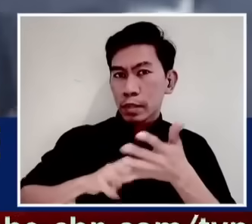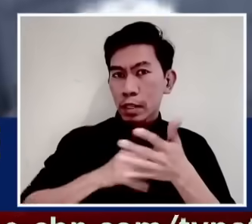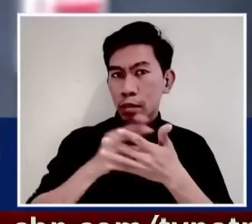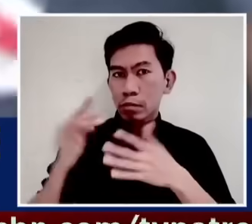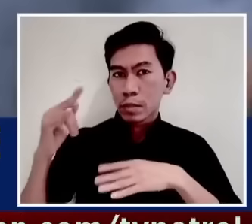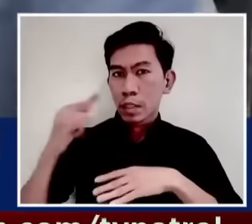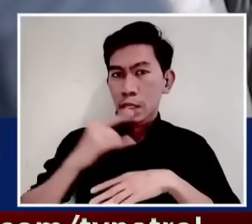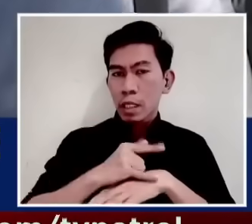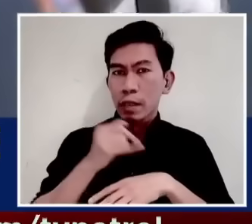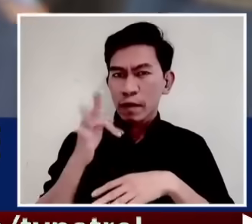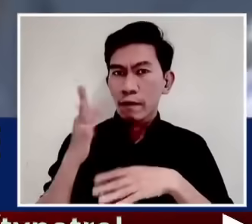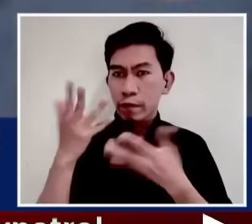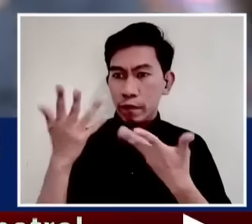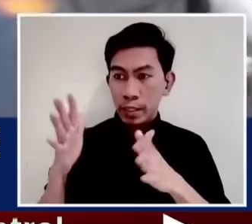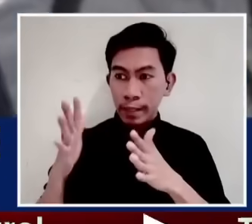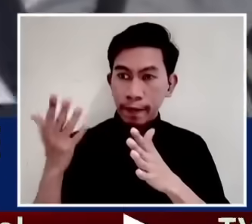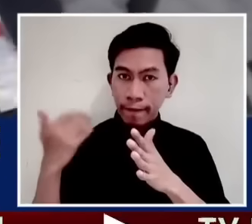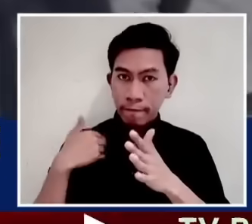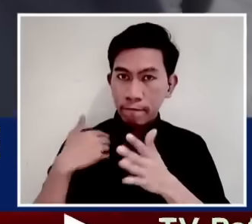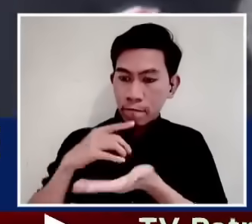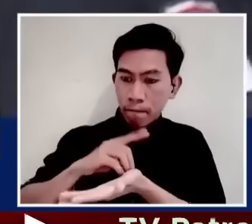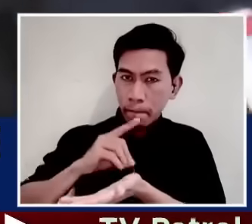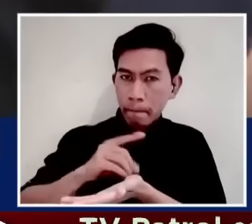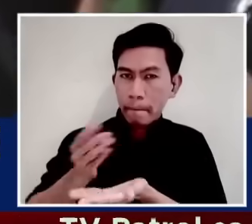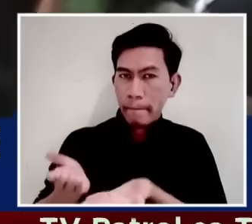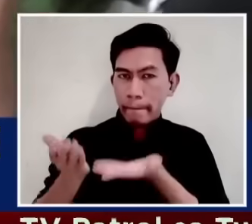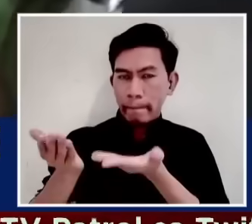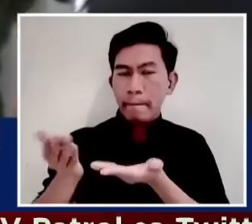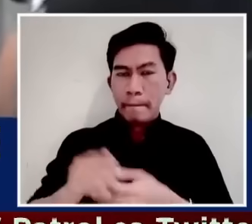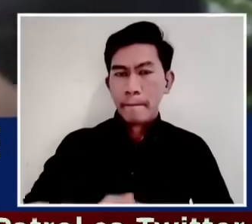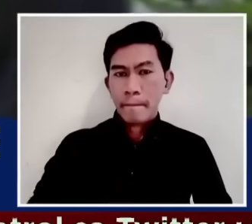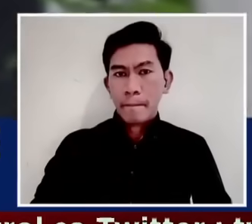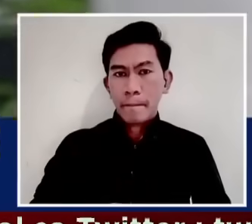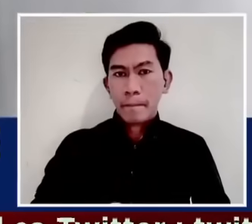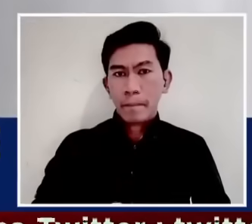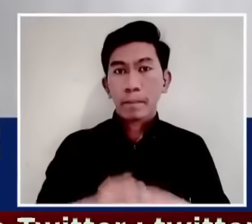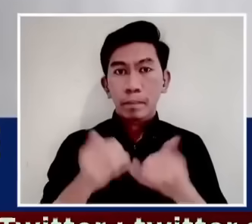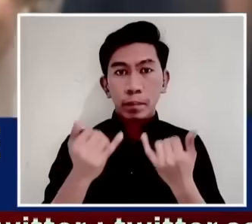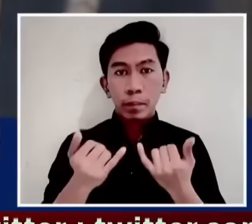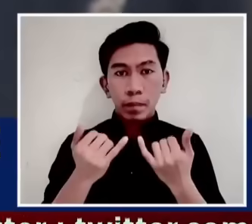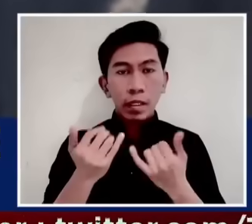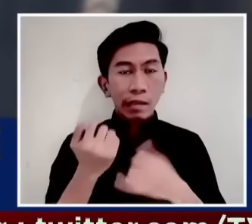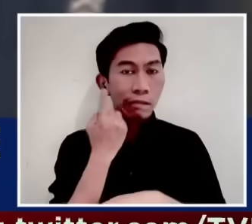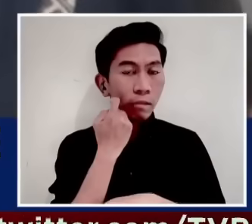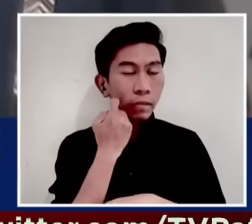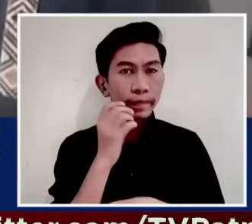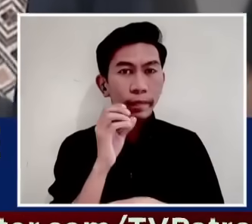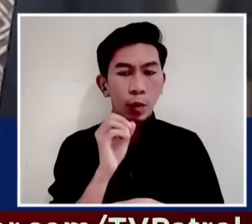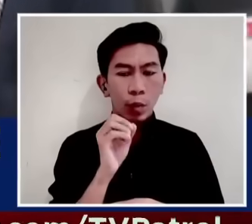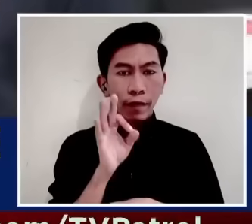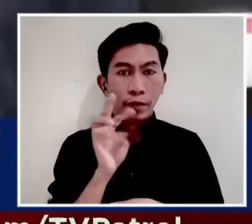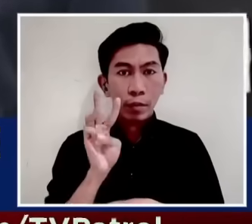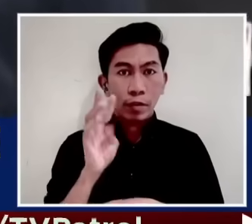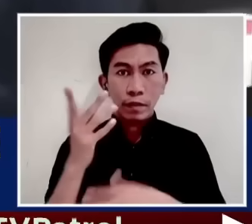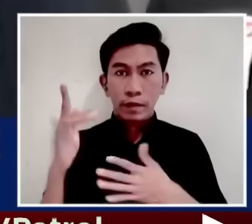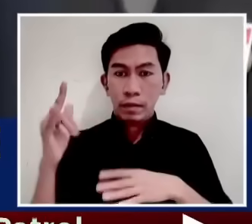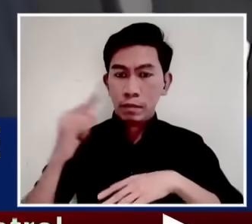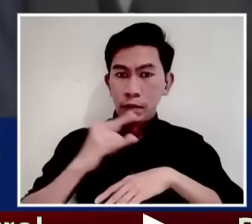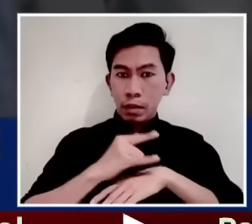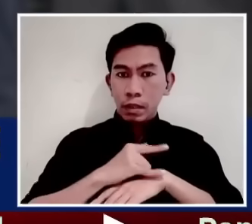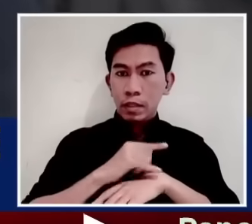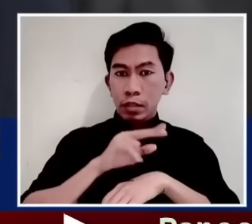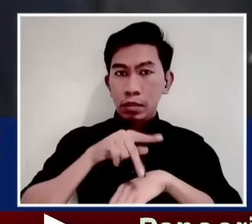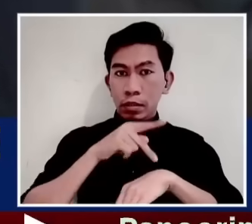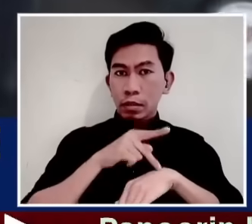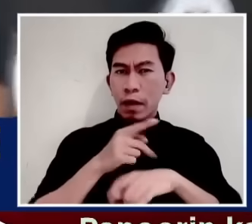ng medical clearance. Bernadette, nakapanayam natin kanina ang ilan sa mga OFW na kakauwi lamang mula sa Israel at bakas sa